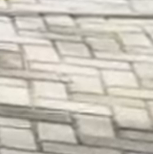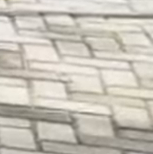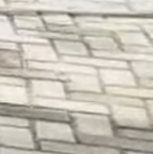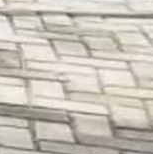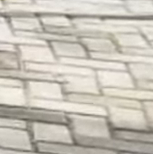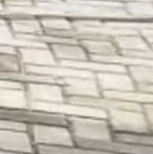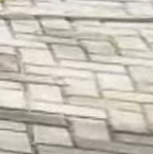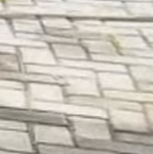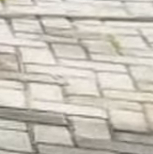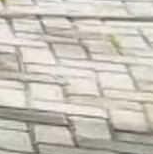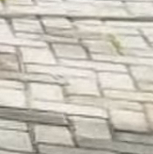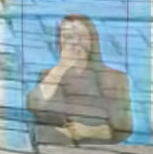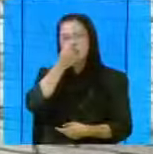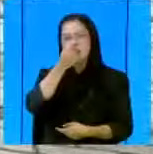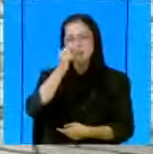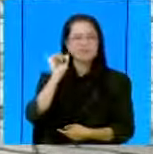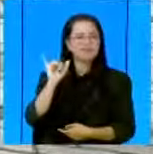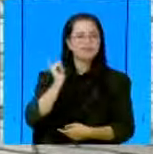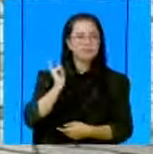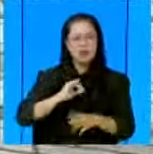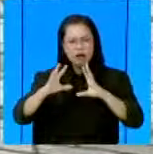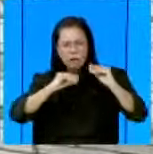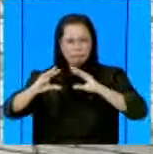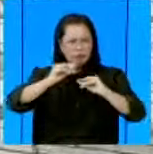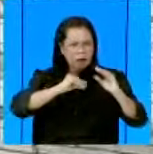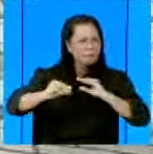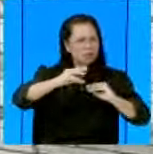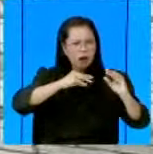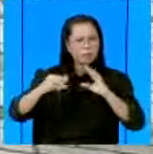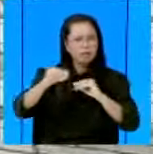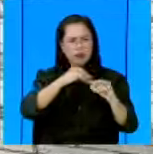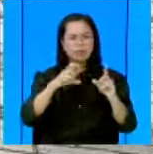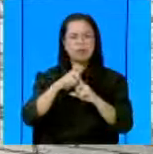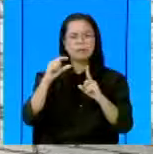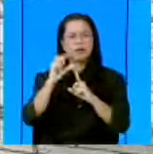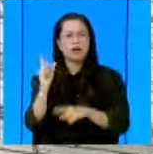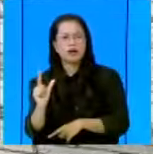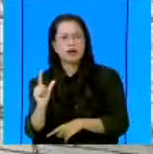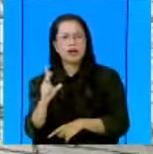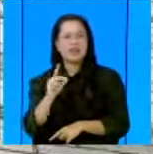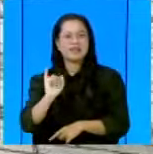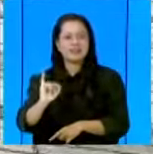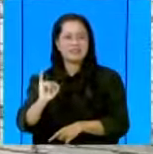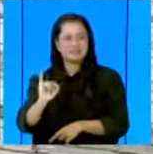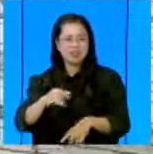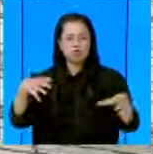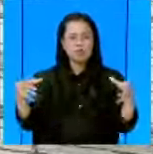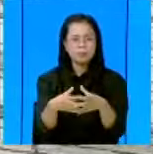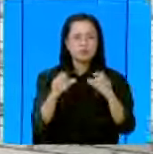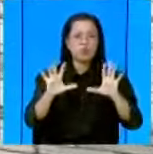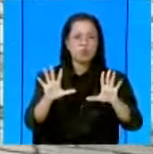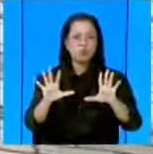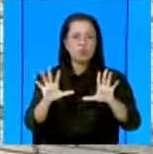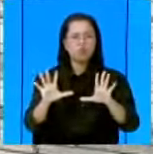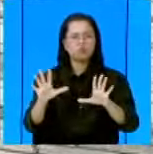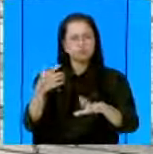hari Kamis juga kita melakukan rapat dengar pendapat umum dengan DPR RI Komisi 10 untuk kita bersama-sama